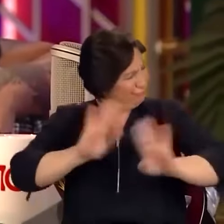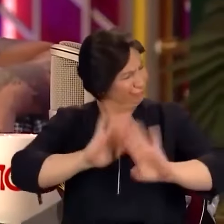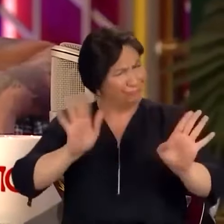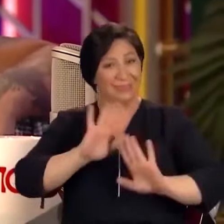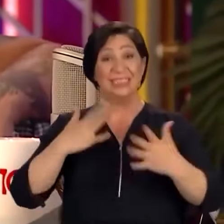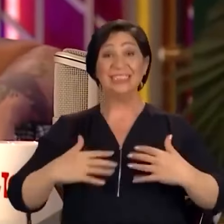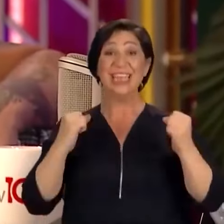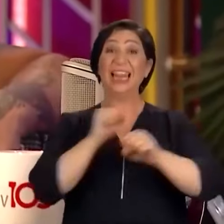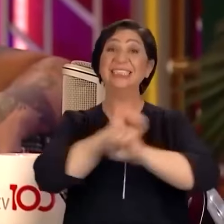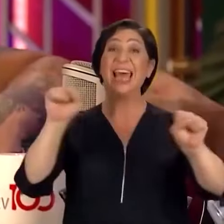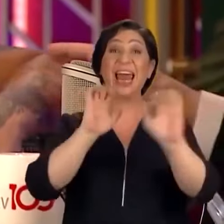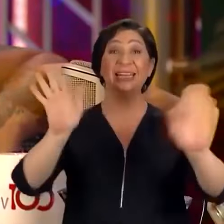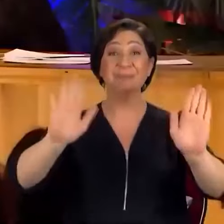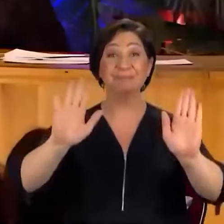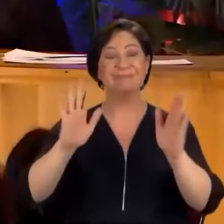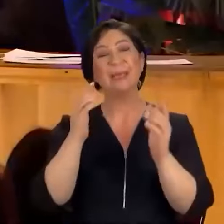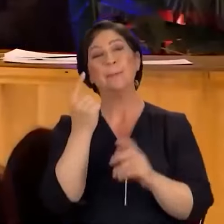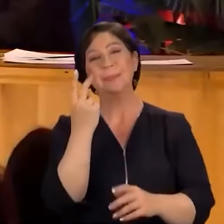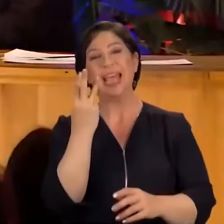kesinlikle sağlığa zararlı. Yani